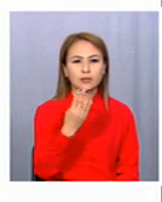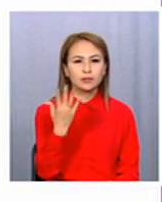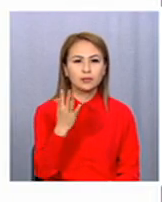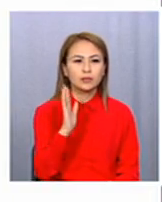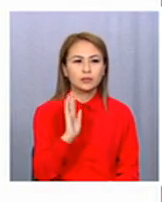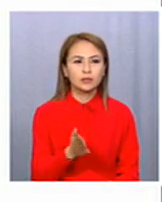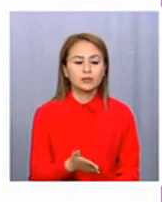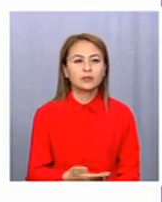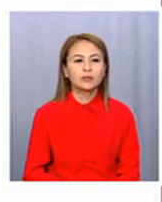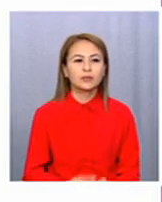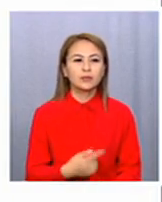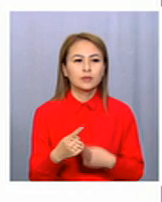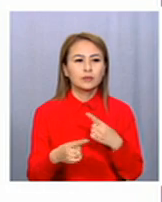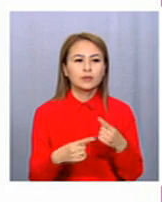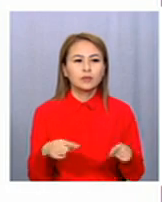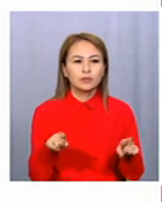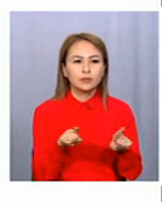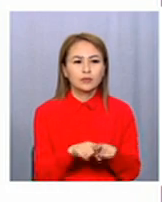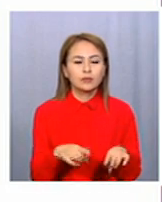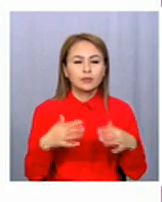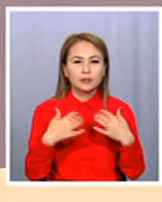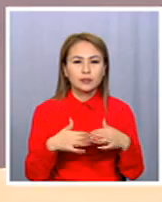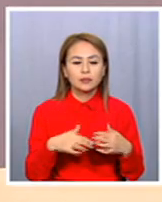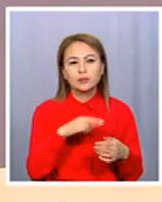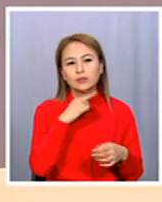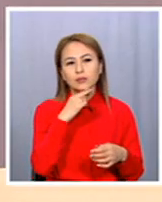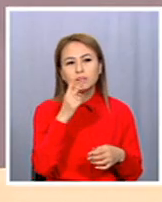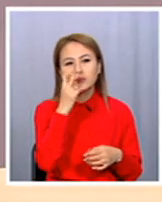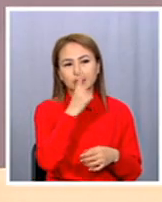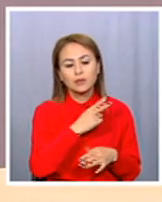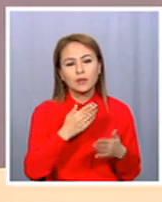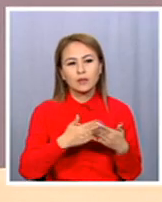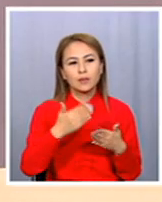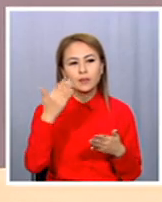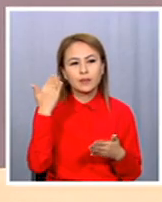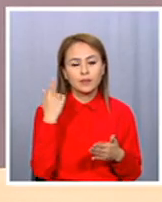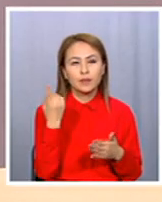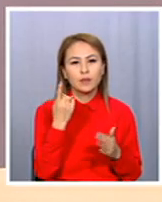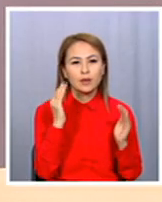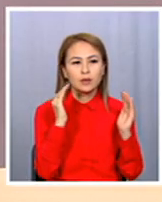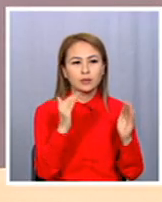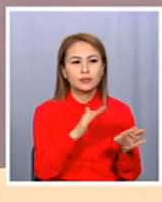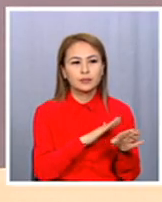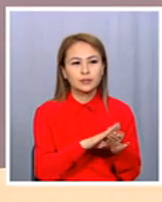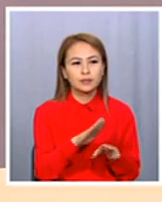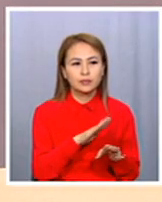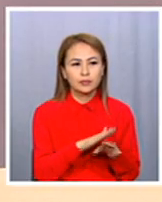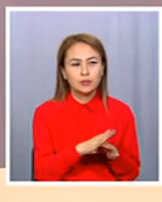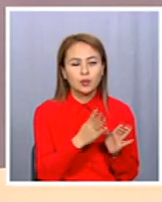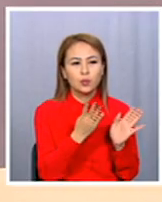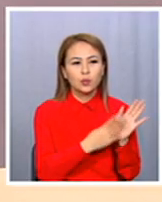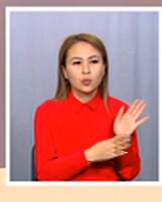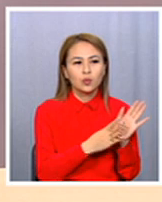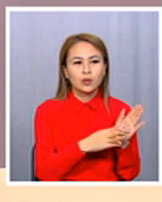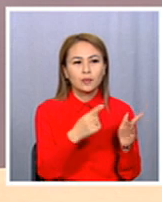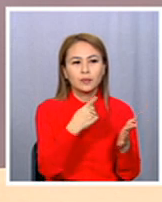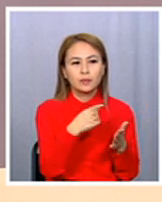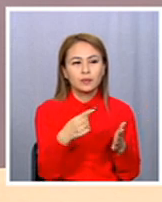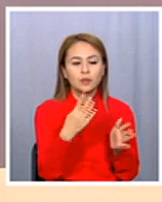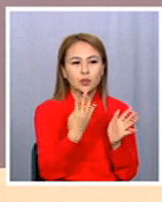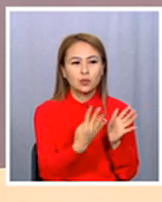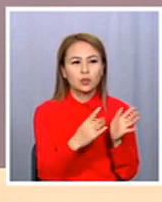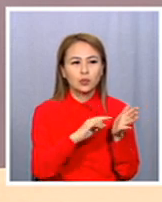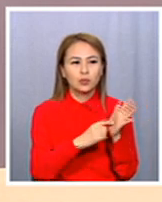тең. Келесі сұлбаға назарымызды аударамыз. Алдымен бірінші жақшаны үшін орындаймыз. 90 санынан 4 пен 8